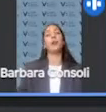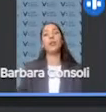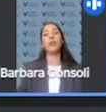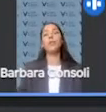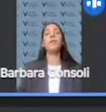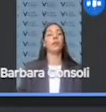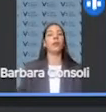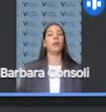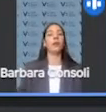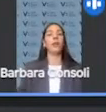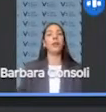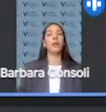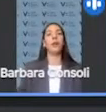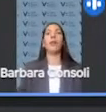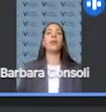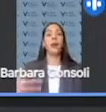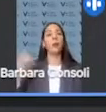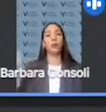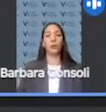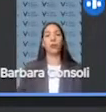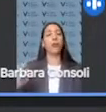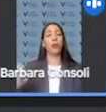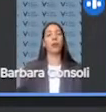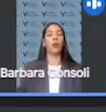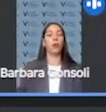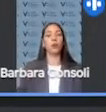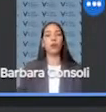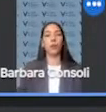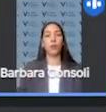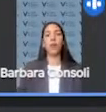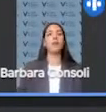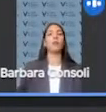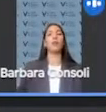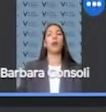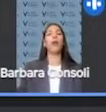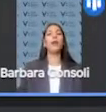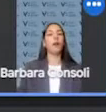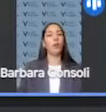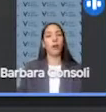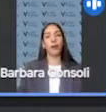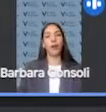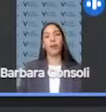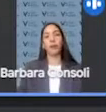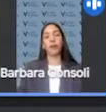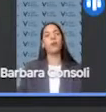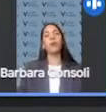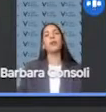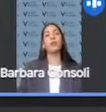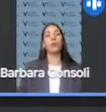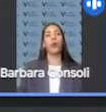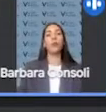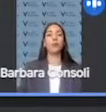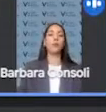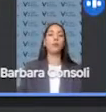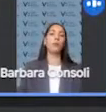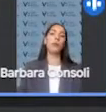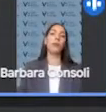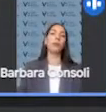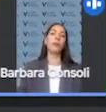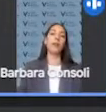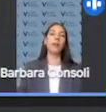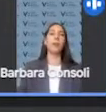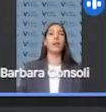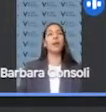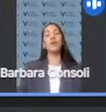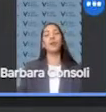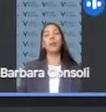esempio aneddoti che richiamano la professione forense oppure la loro carriera da notaio, quindi sono